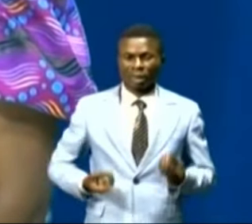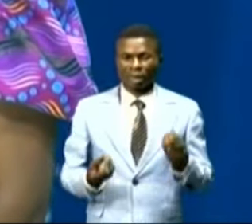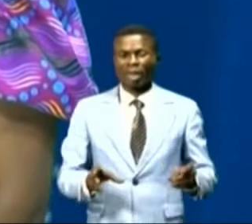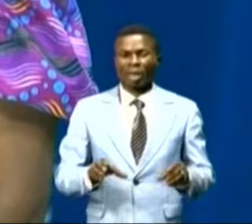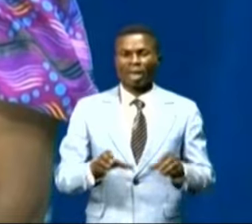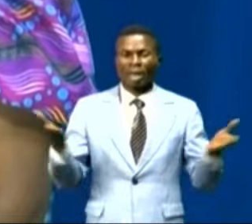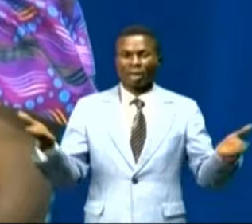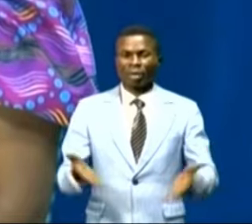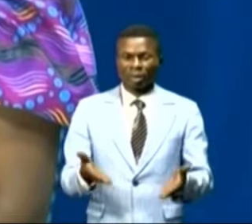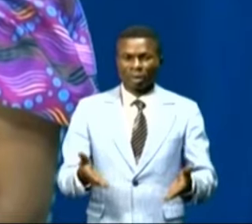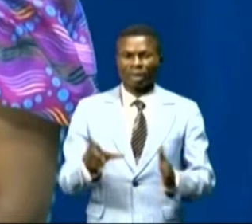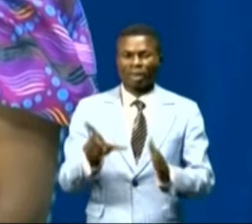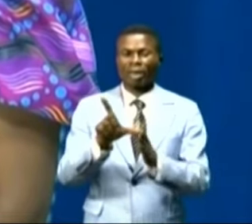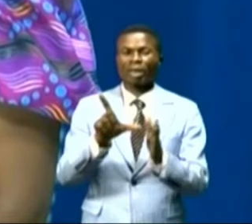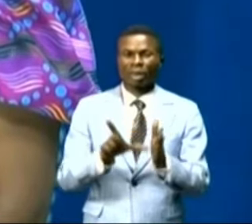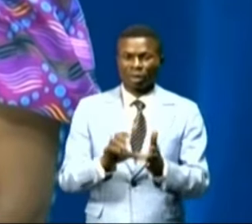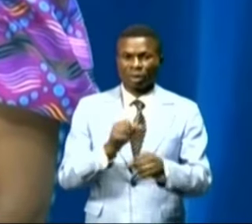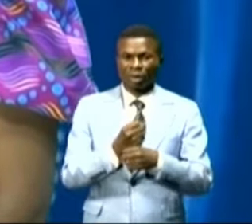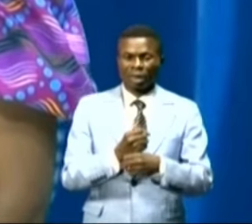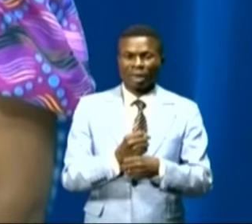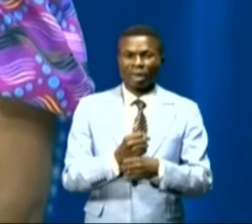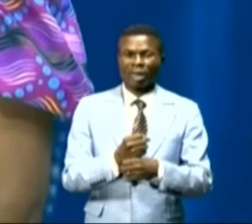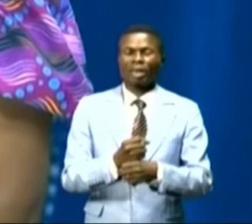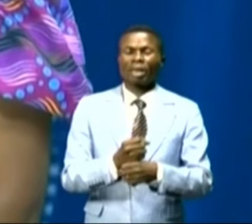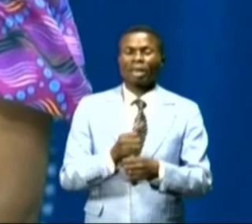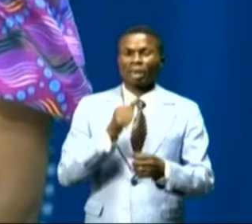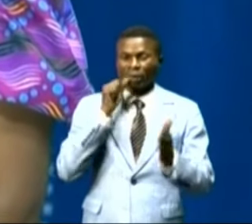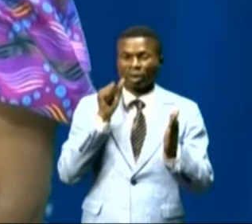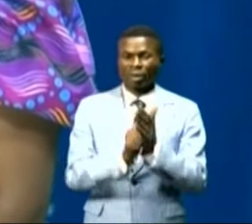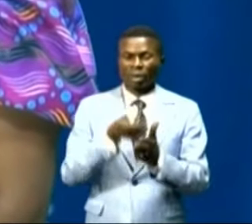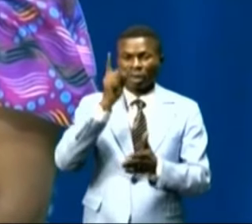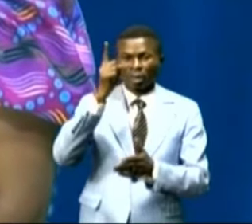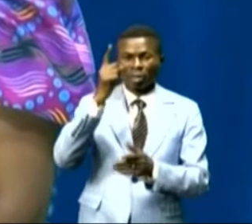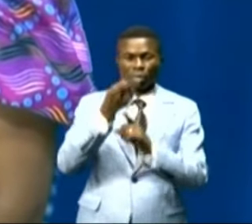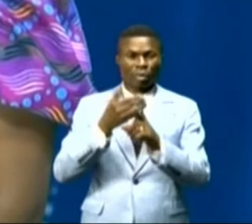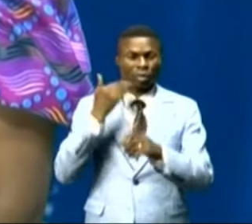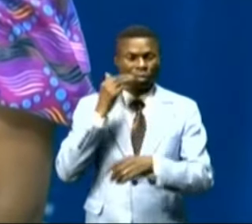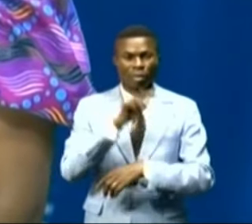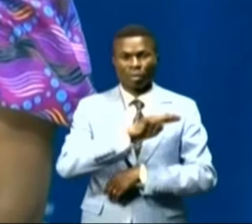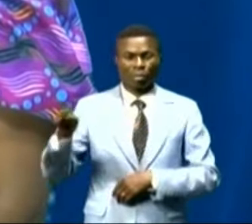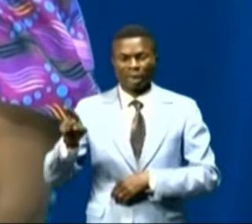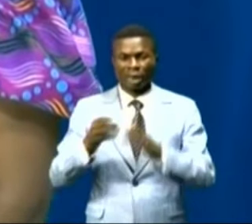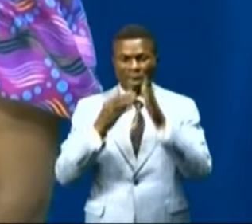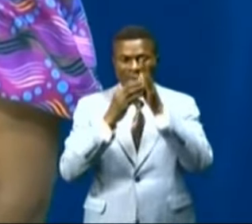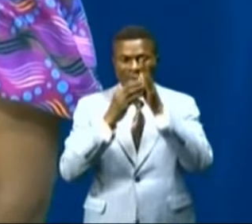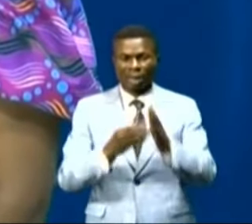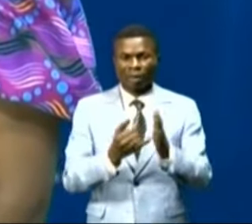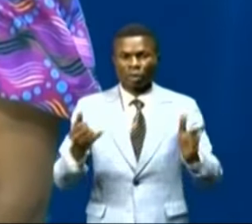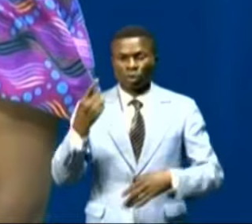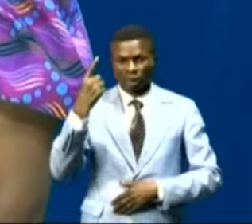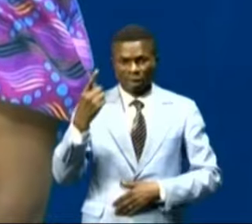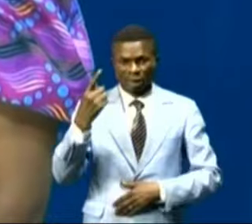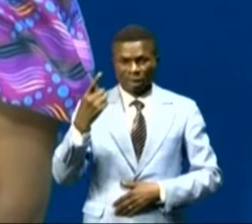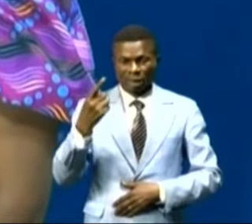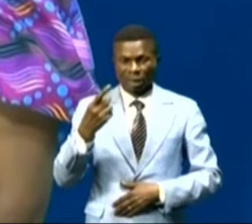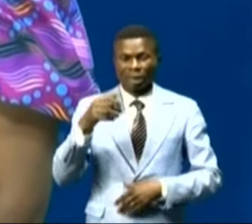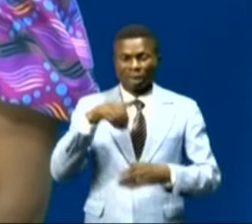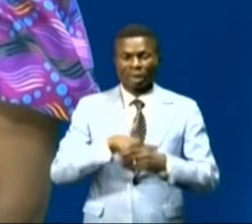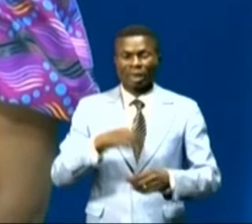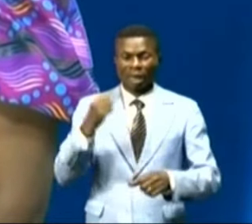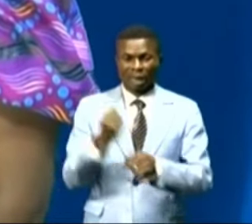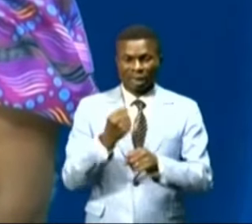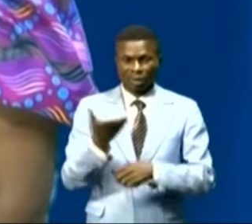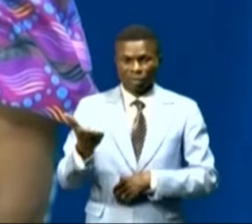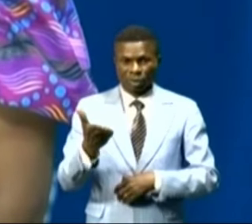par décret-loi, a été créée par décret-loi depuis le 1er mars 1961. Et il faut dire que dans sa mission,